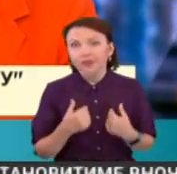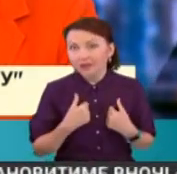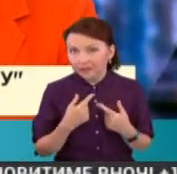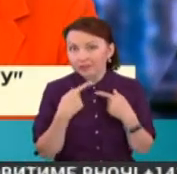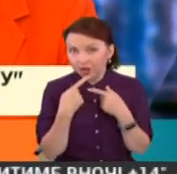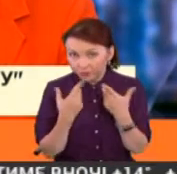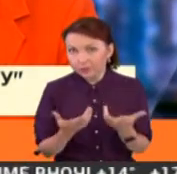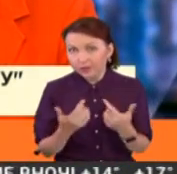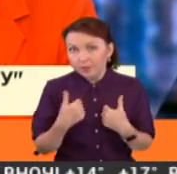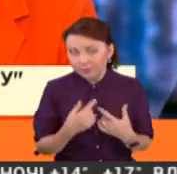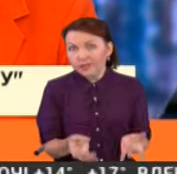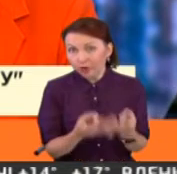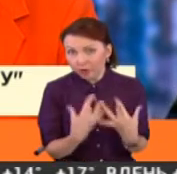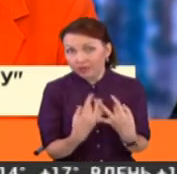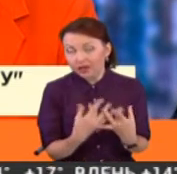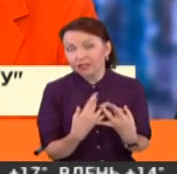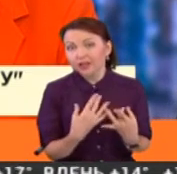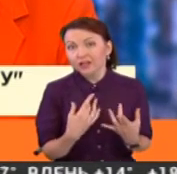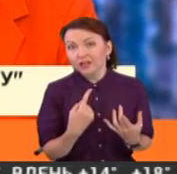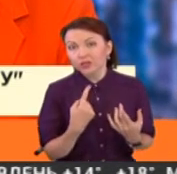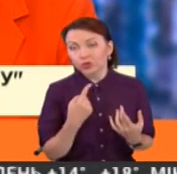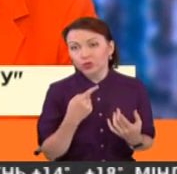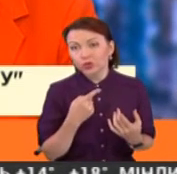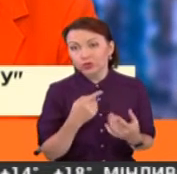мені розказали, що на півдні